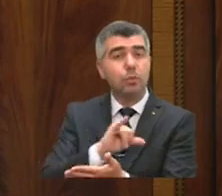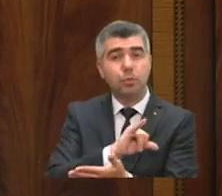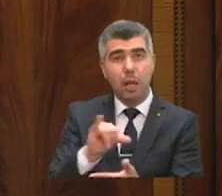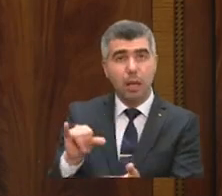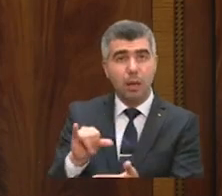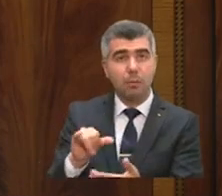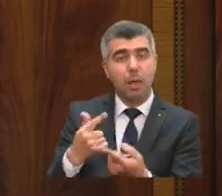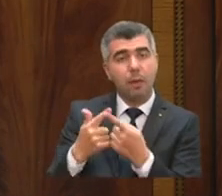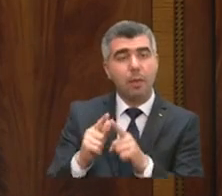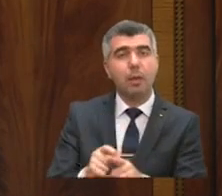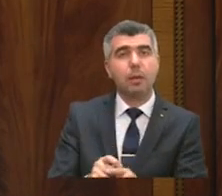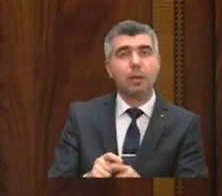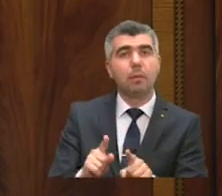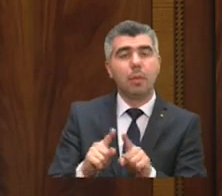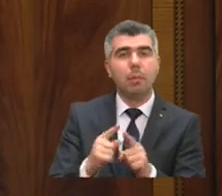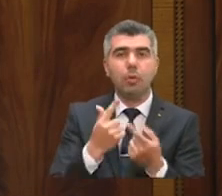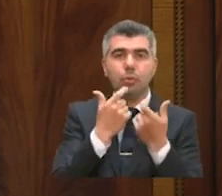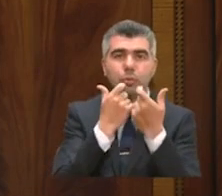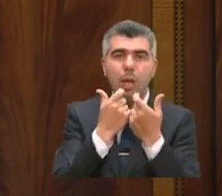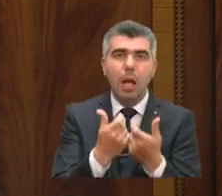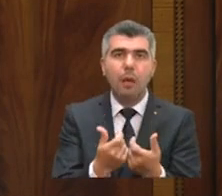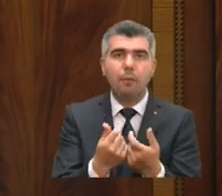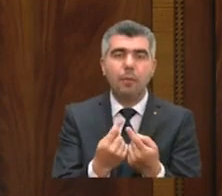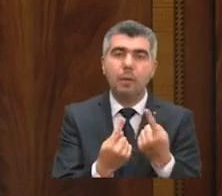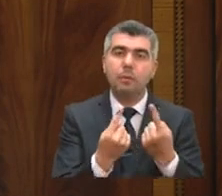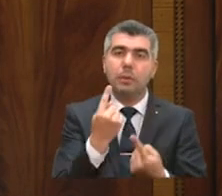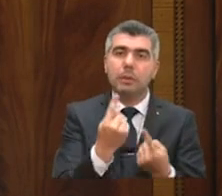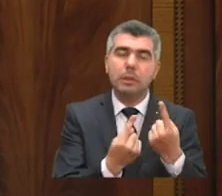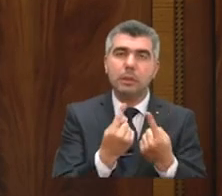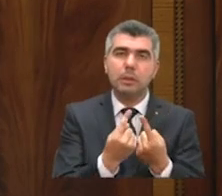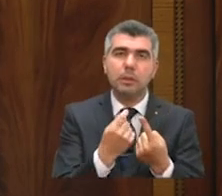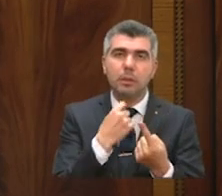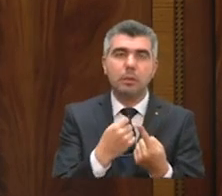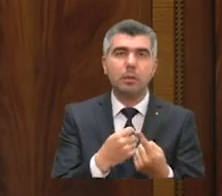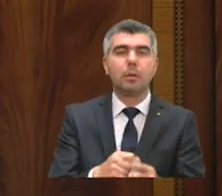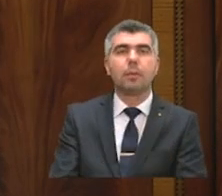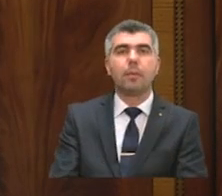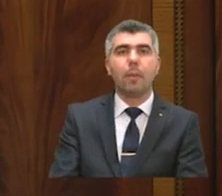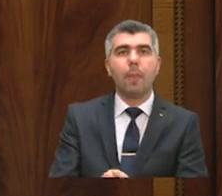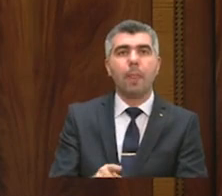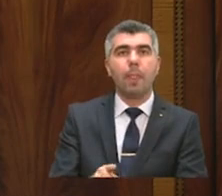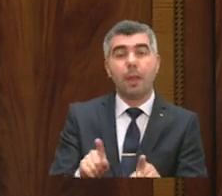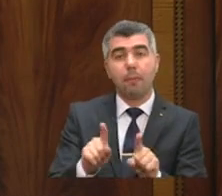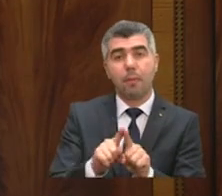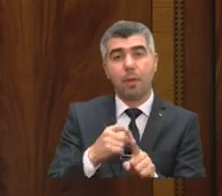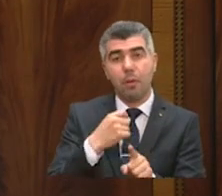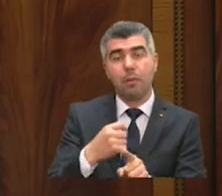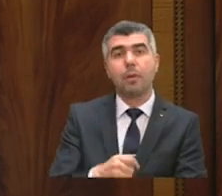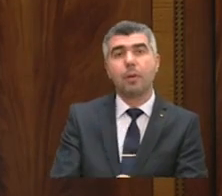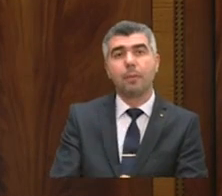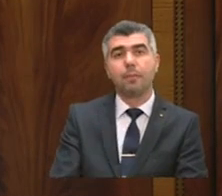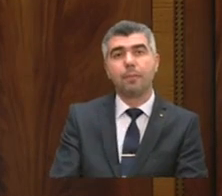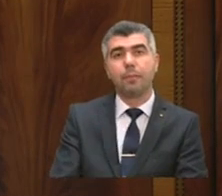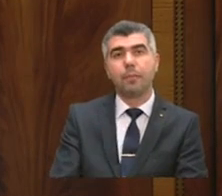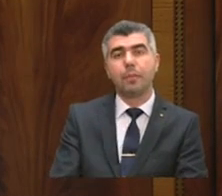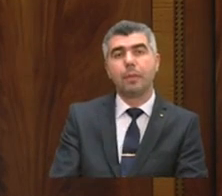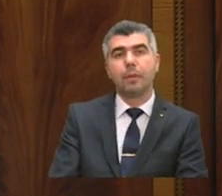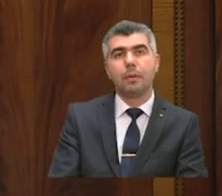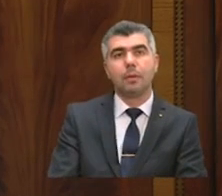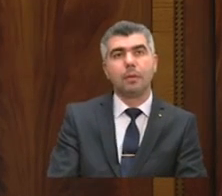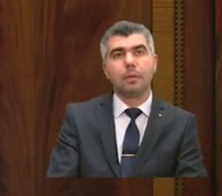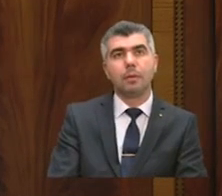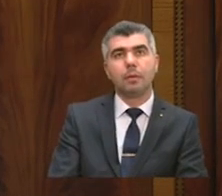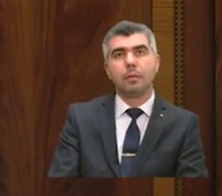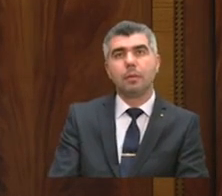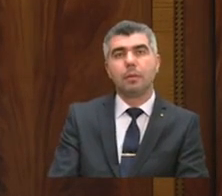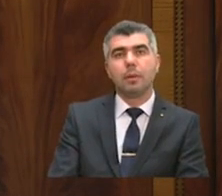ورحل فيها بانوا بعض الاعراض، ومنهم اللي بانوا في مي في في مي في ولاية في في في, في